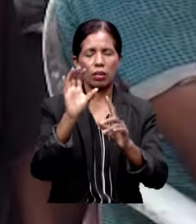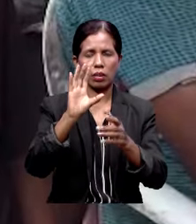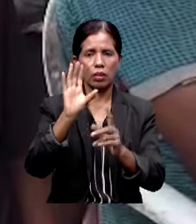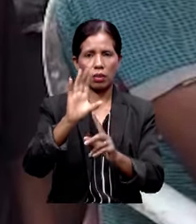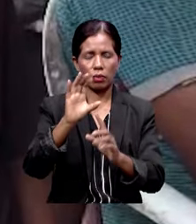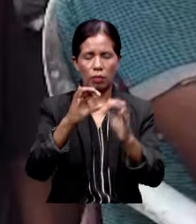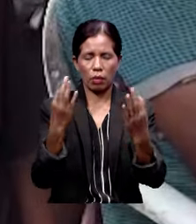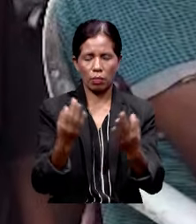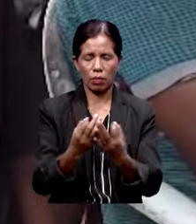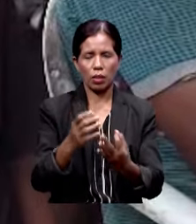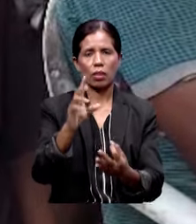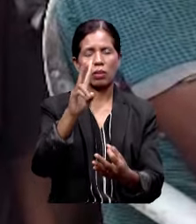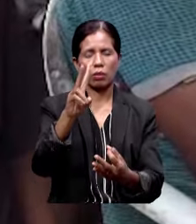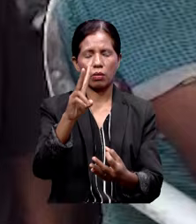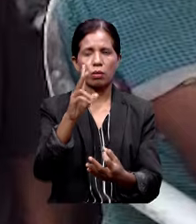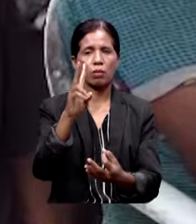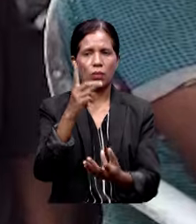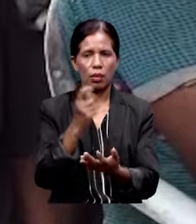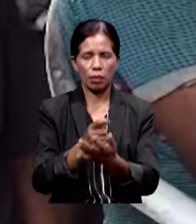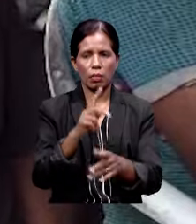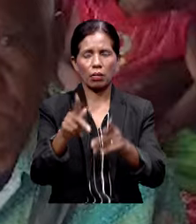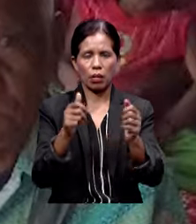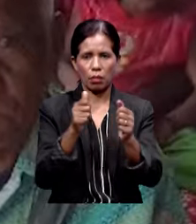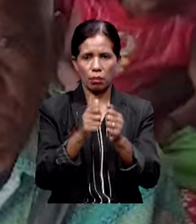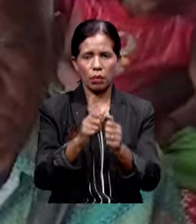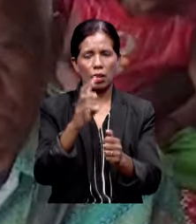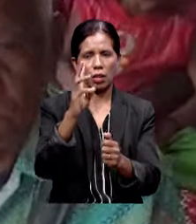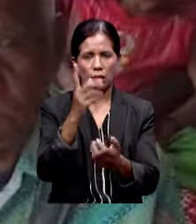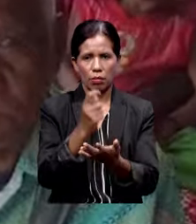ruaresin no total populasan rihun nen resin. Feliciano Venancio Belo, GMN.